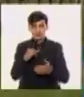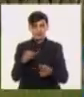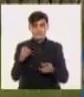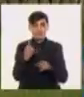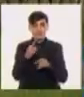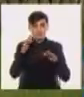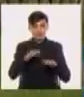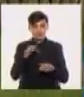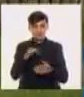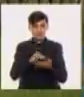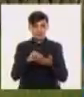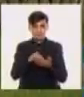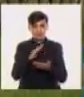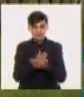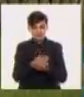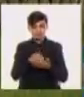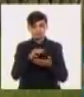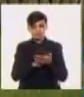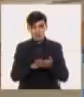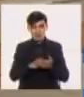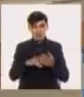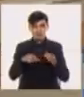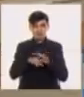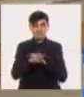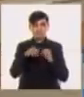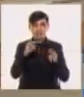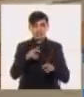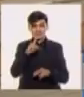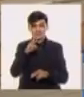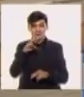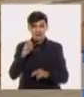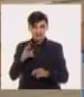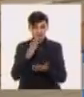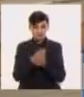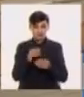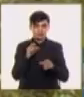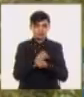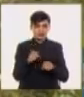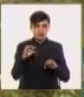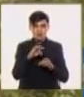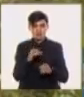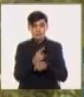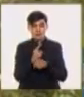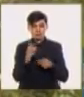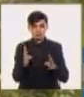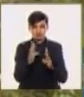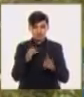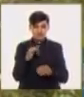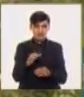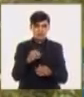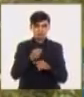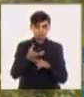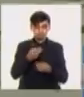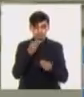основные моменты прописаны и уже указаны на установленных знаках. Среди них запрет на разжигание костров. Нельзя также устраивать